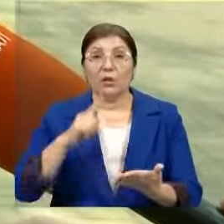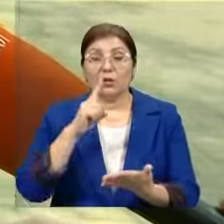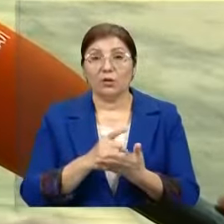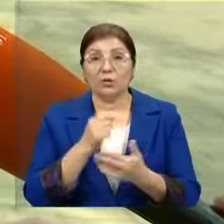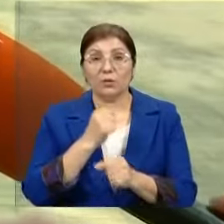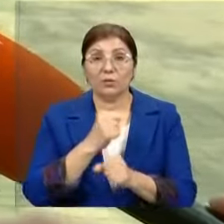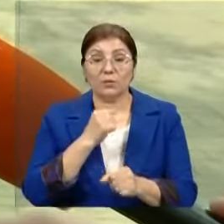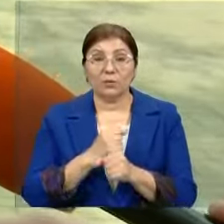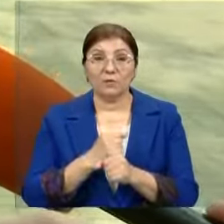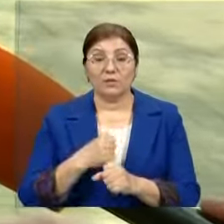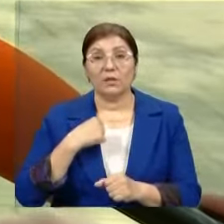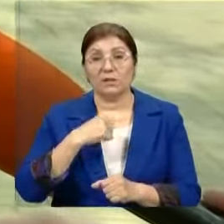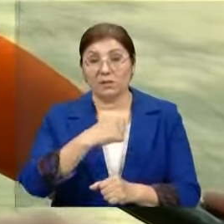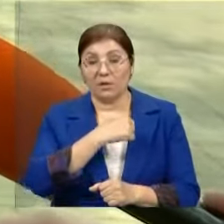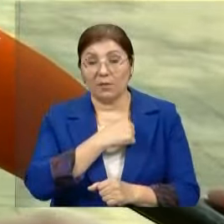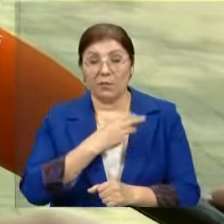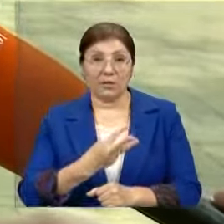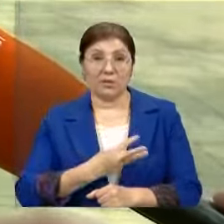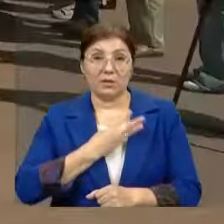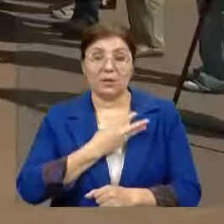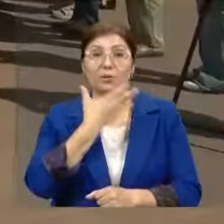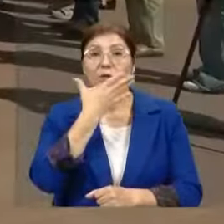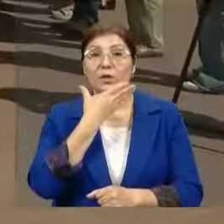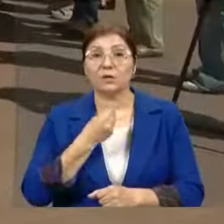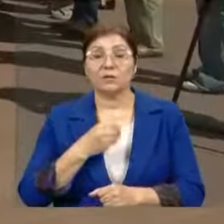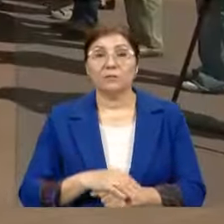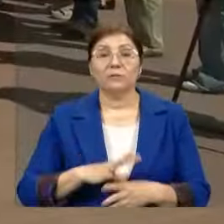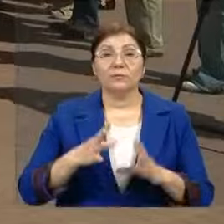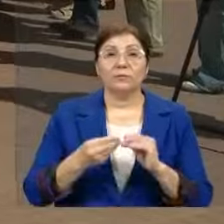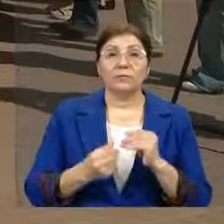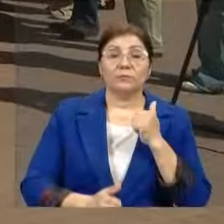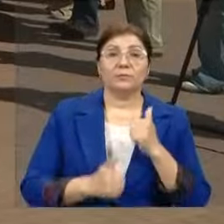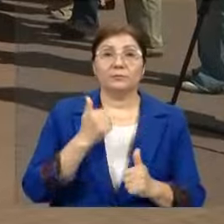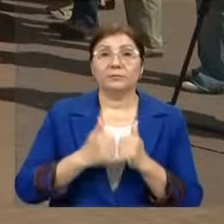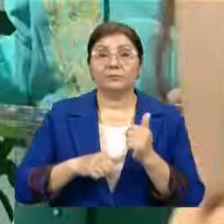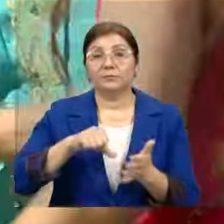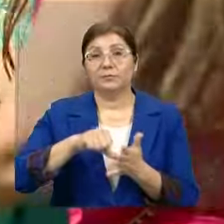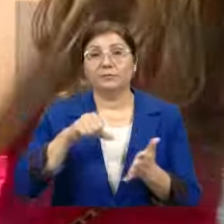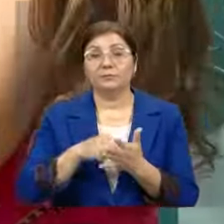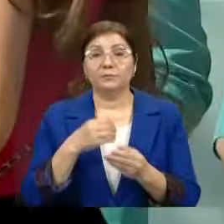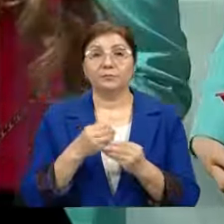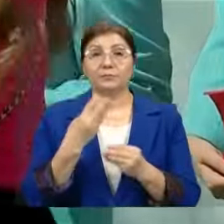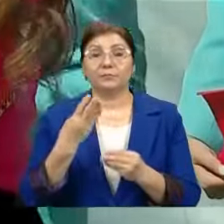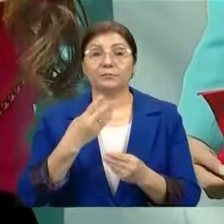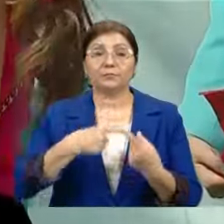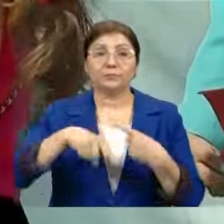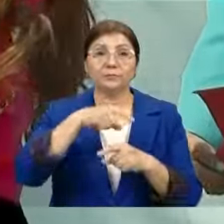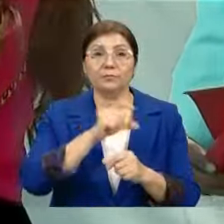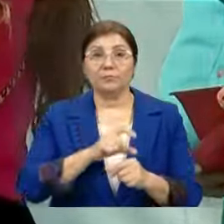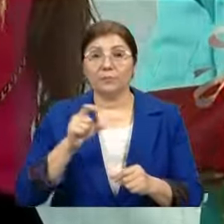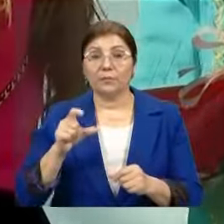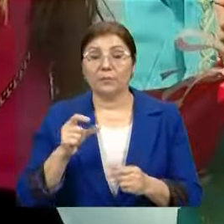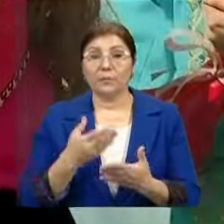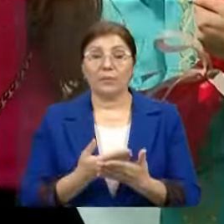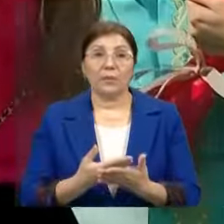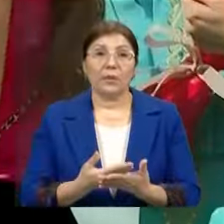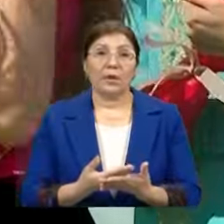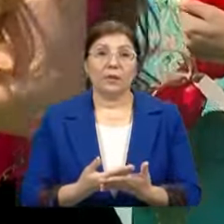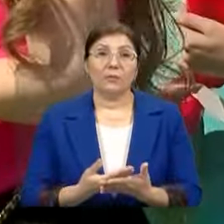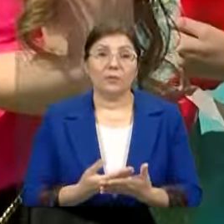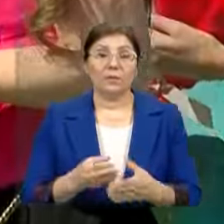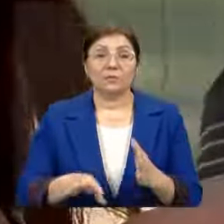это добросовестно, красиво. В общей сложности в конкурсе, как уже упоминалось, приняли участие 14 организаций и предприятий. Помимо призовой тройки